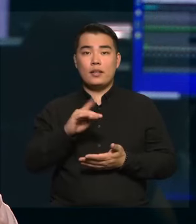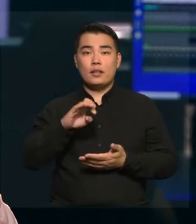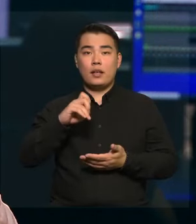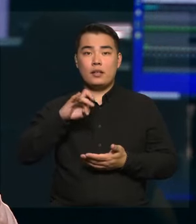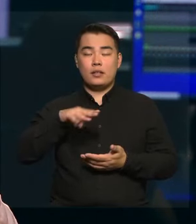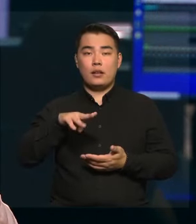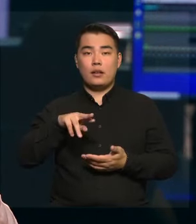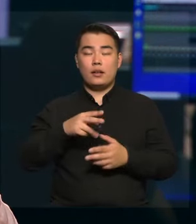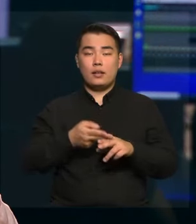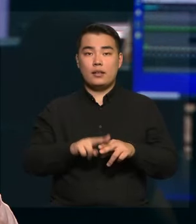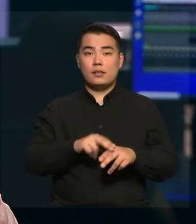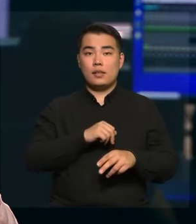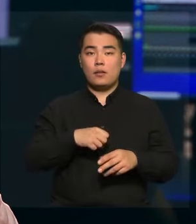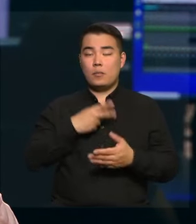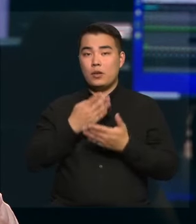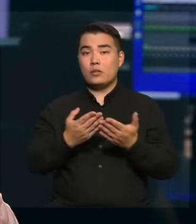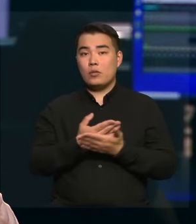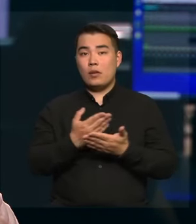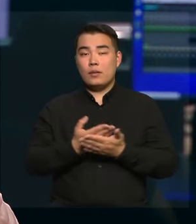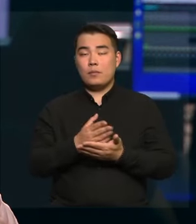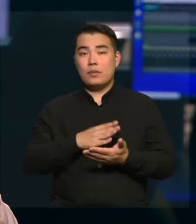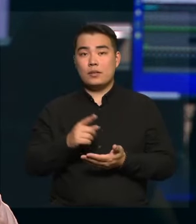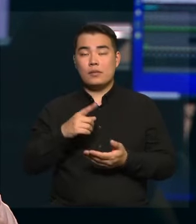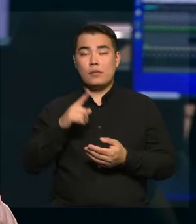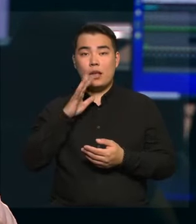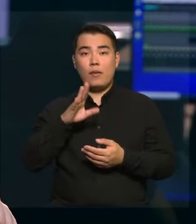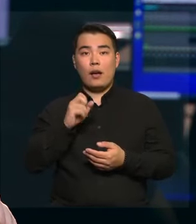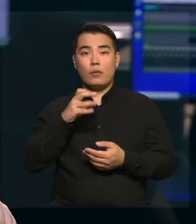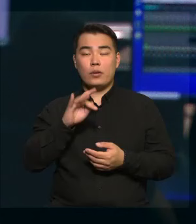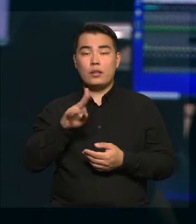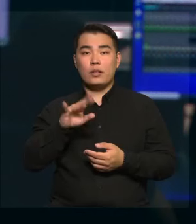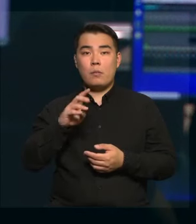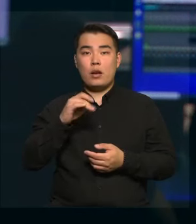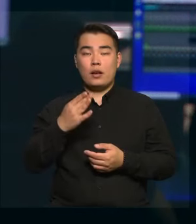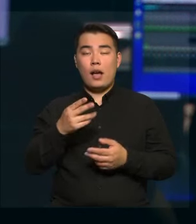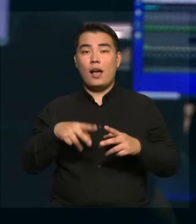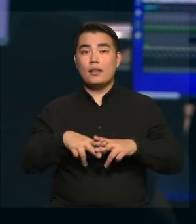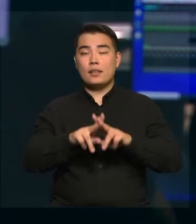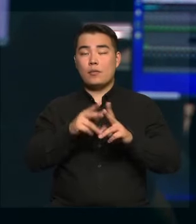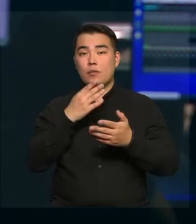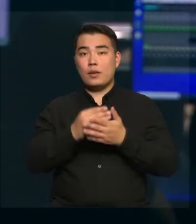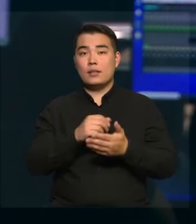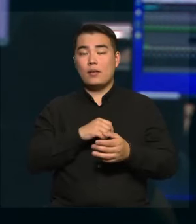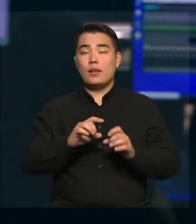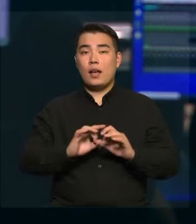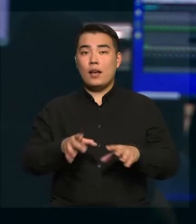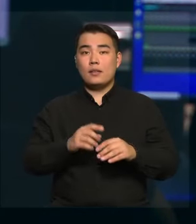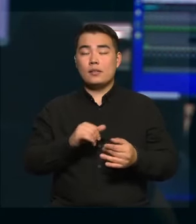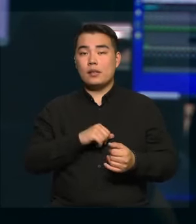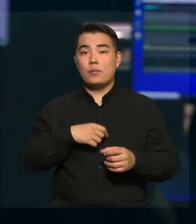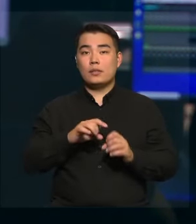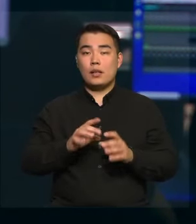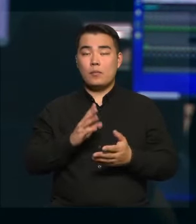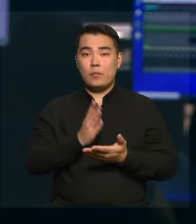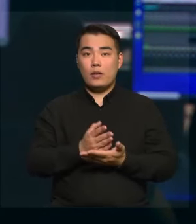Италиялық пенсиор басылымда осындай тақырыппен мақала жарық көрді. Авторы Димаштың Астанадағы жеке концертінен алған әсерін баяндайды.